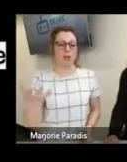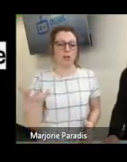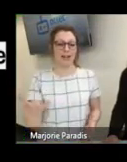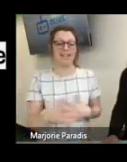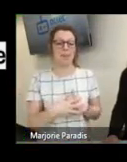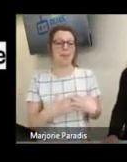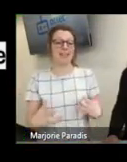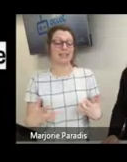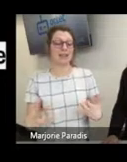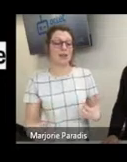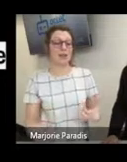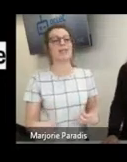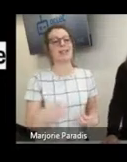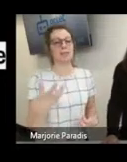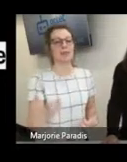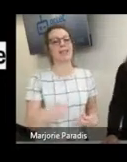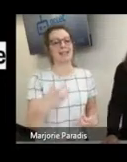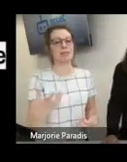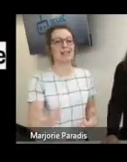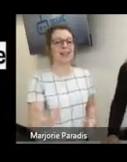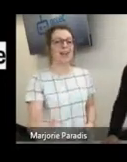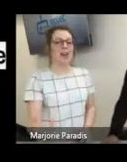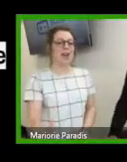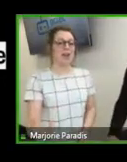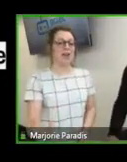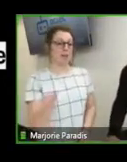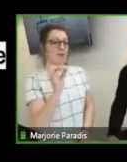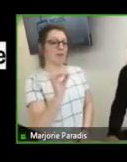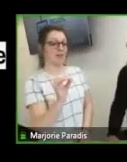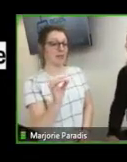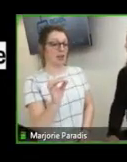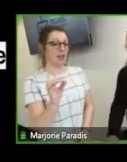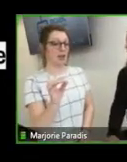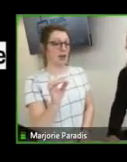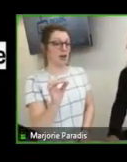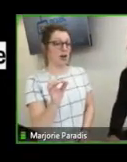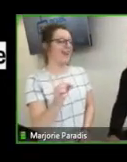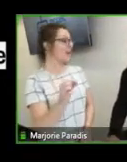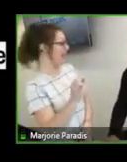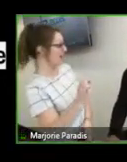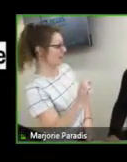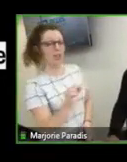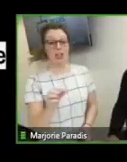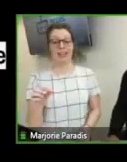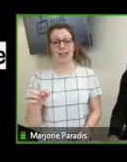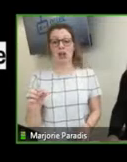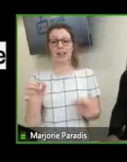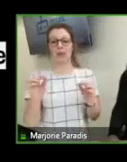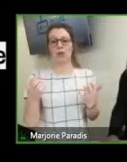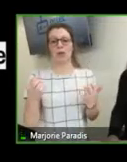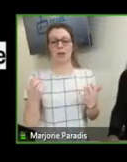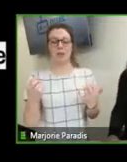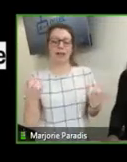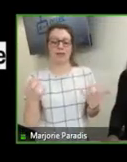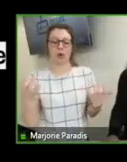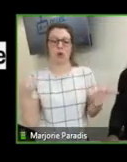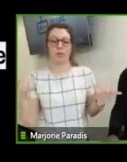qui a un discours extrêmement pertinent, là, puis qui explique vraiment bien l'impact d'algorithmes.